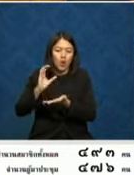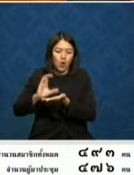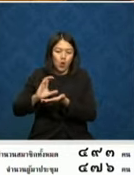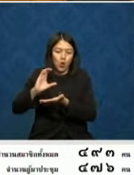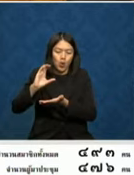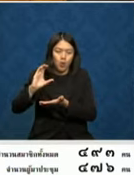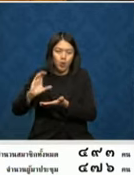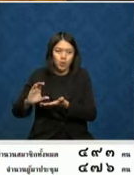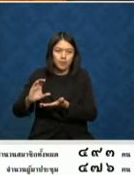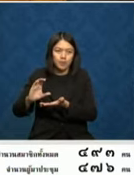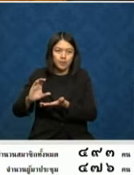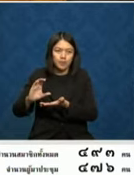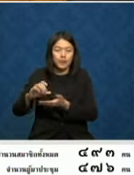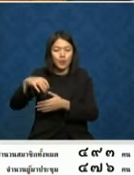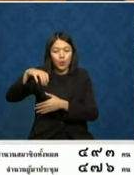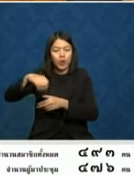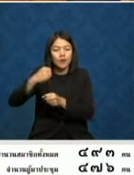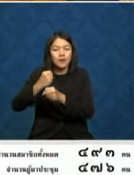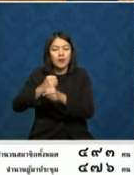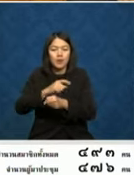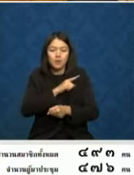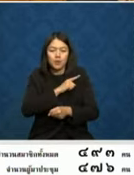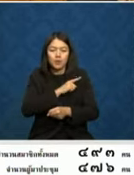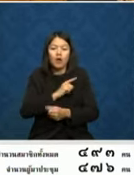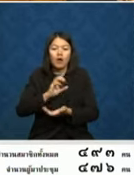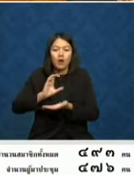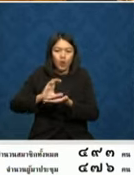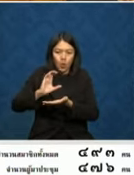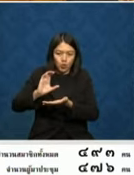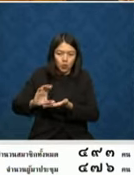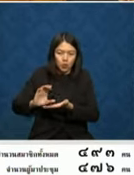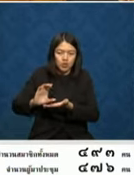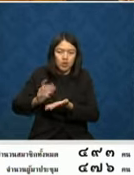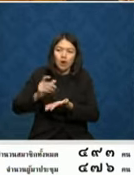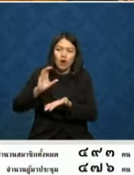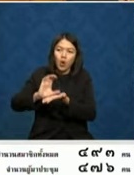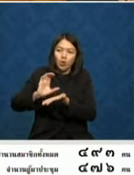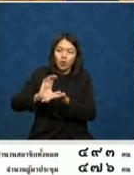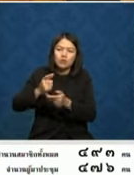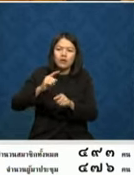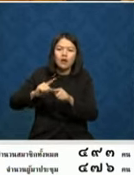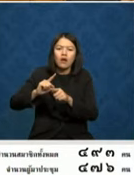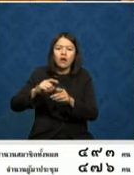นของหน่วยงานต่างๆเช่นเรื่องของกองทุนเช่นเรื่องของหน่วยงานที่เกี่ยว